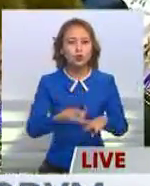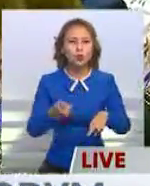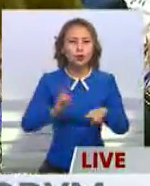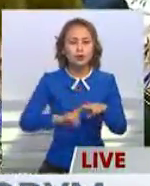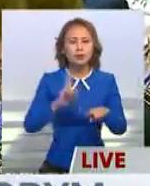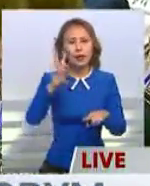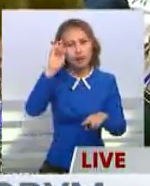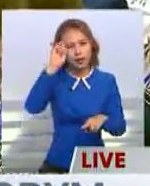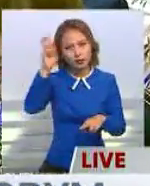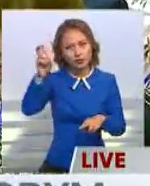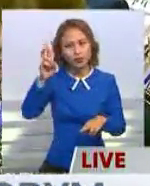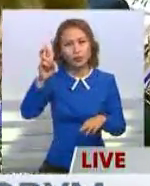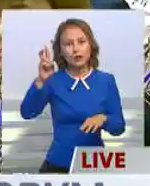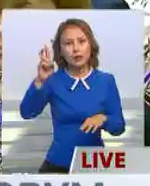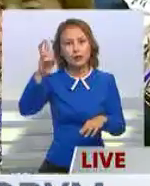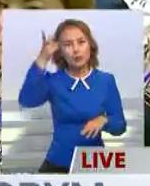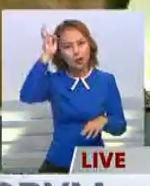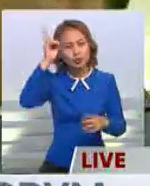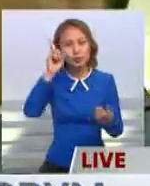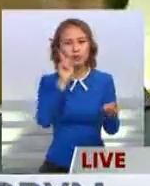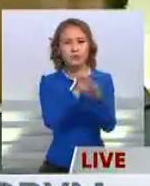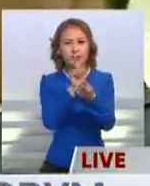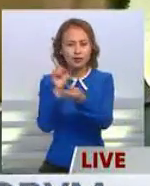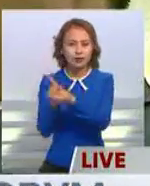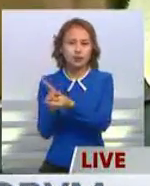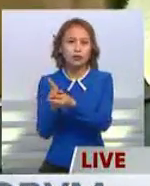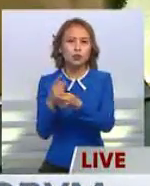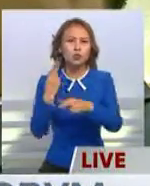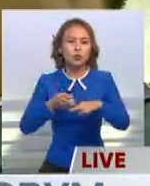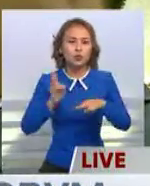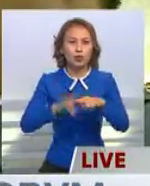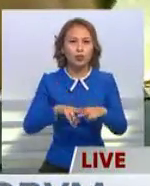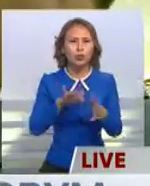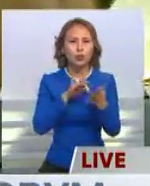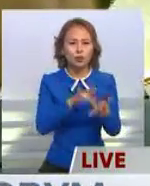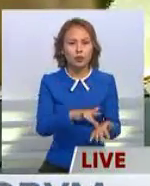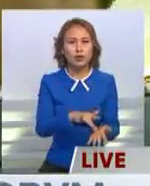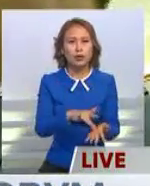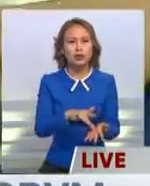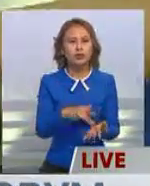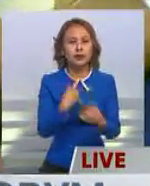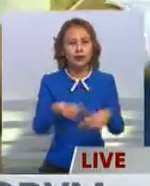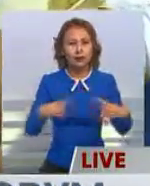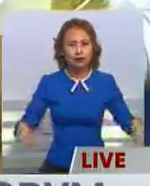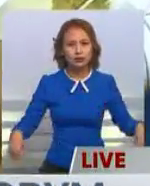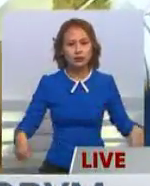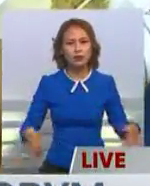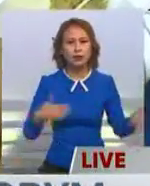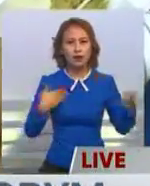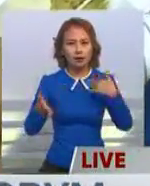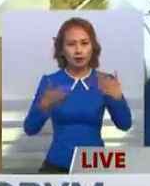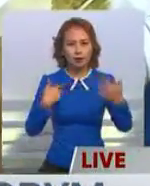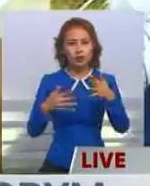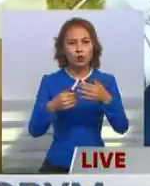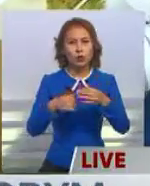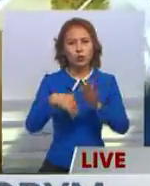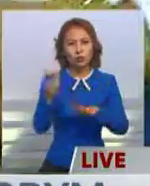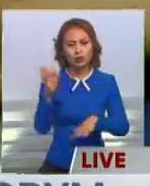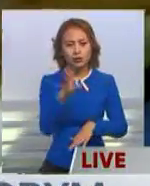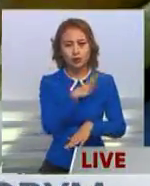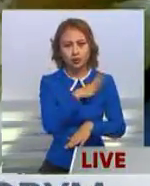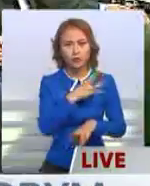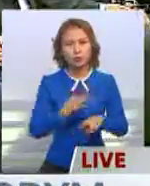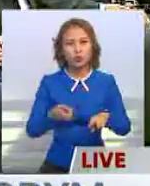бірнеше мемлекеттің елшілерімен де кездесулер болып өтті. Онда туроператорларға жағдай жасау және өзара қарым-қатынасты нығайту мәселелері сөз